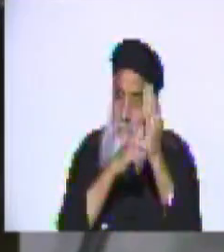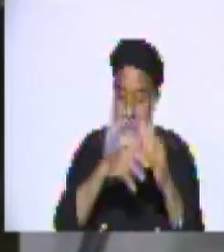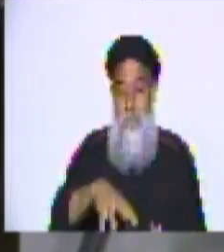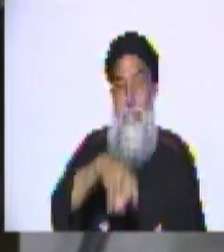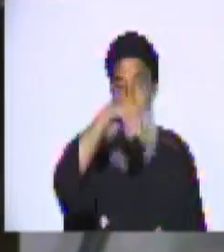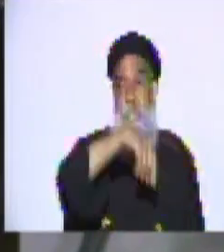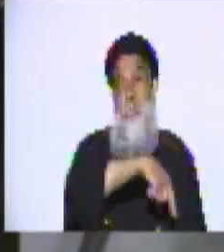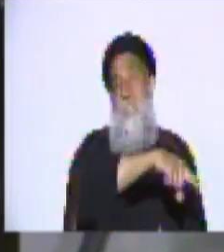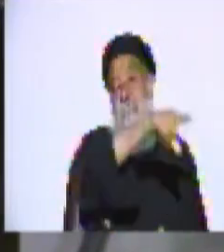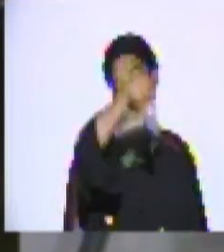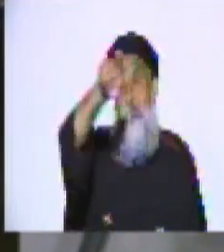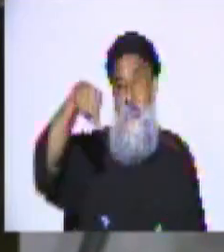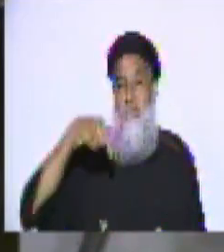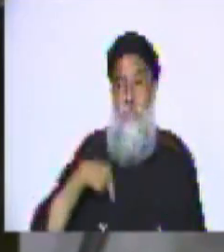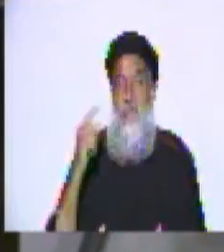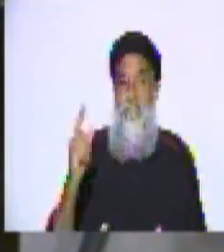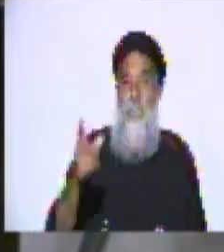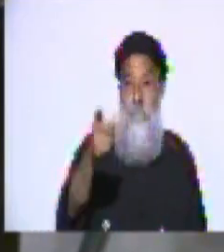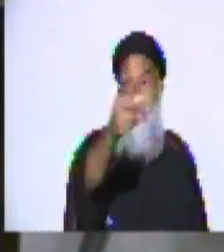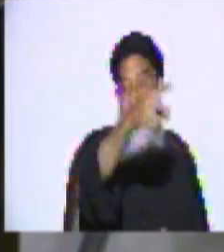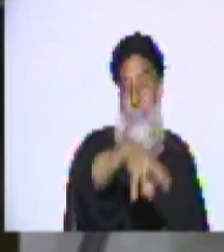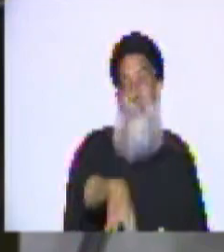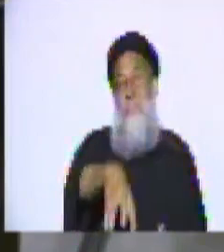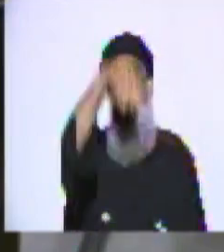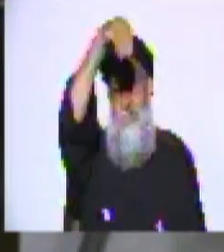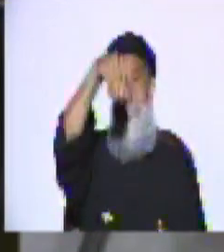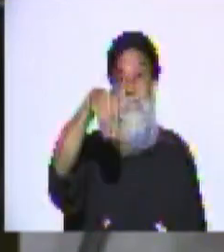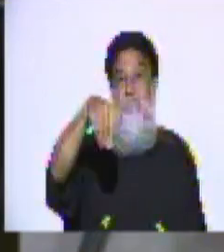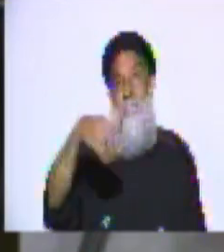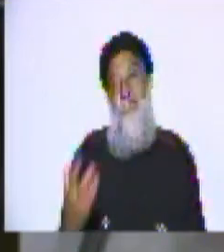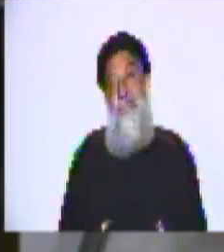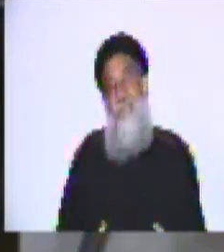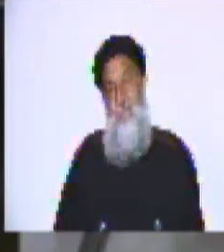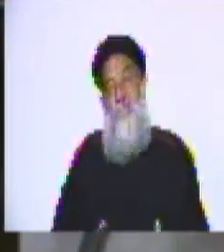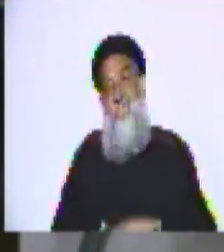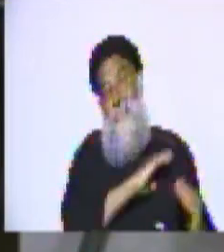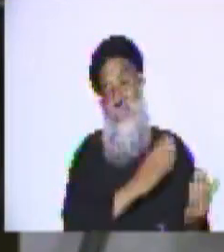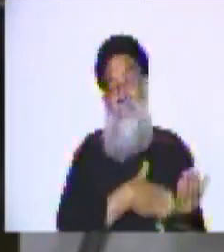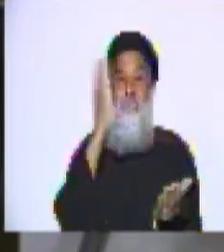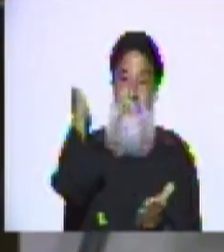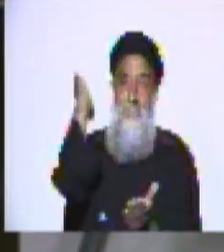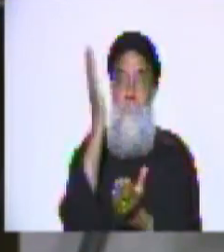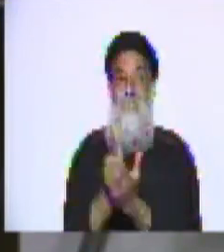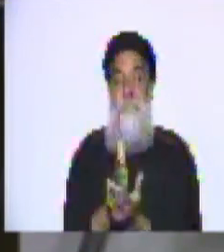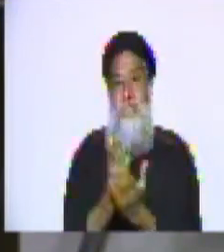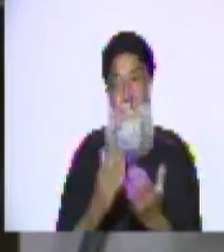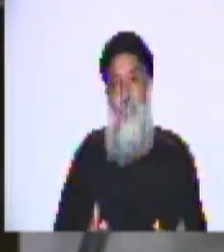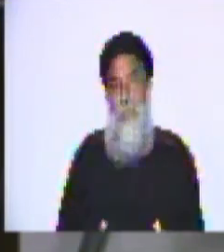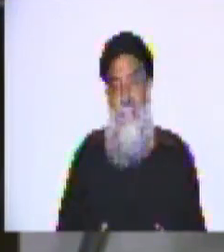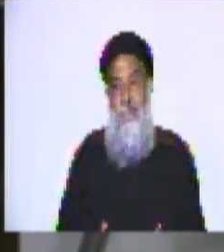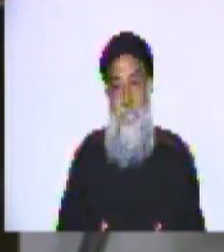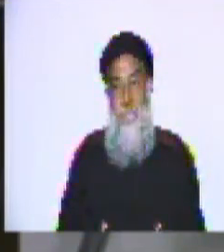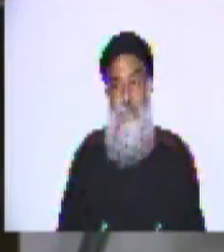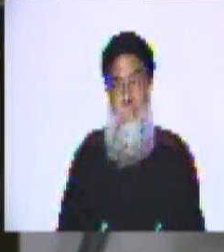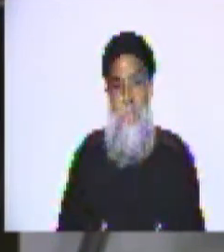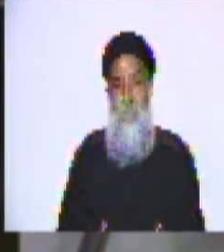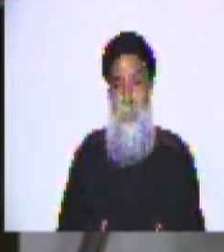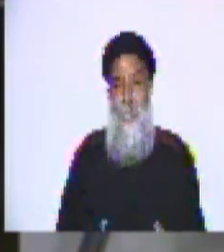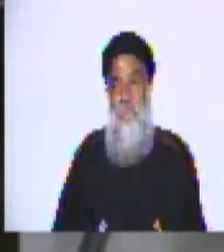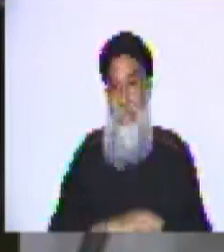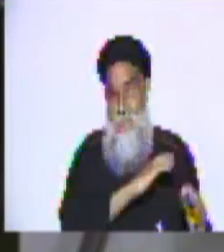ما نخلصش. بالضبط، يعني هي اللي بتخلي إيمانه صحيح، العقيدة.